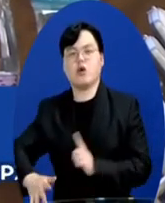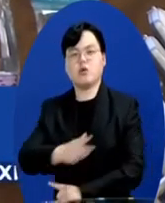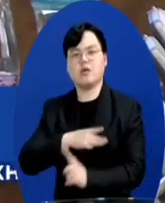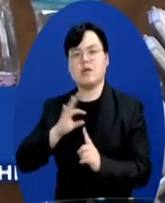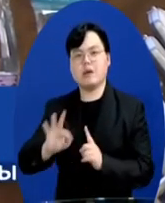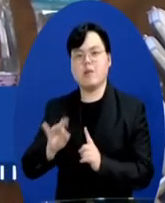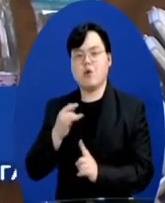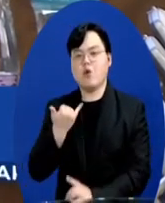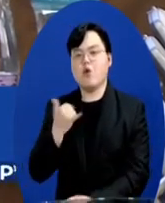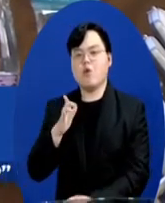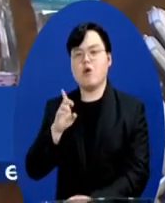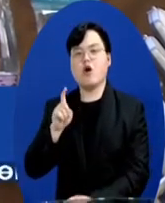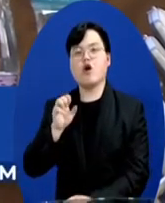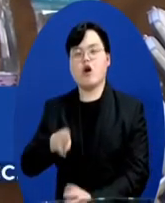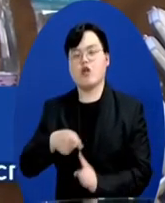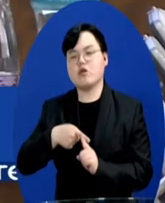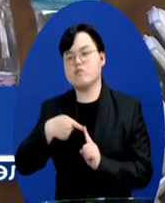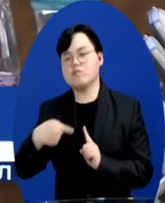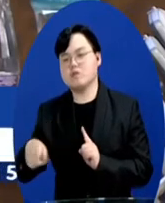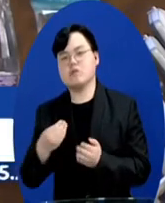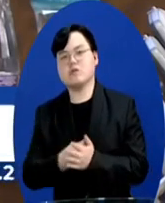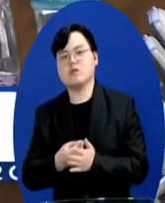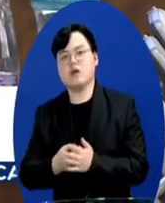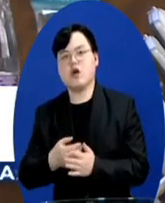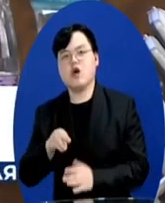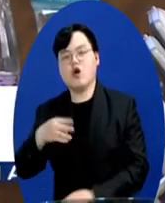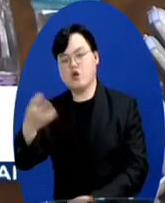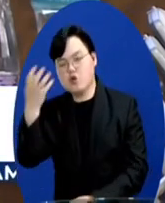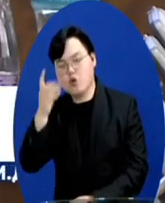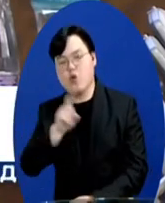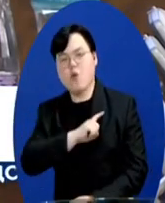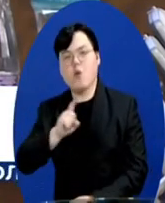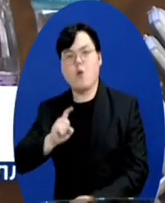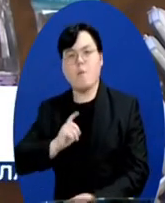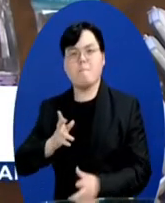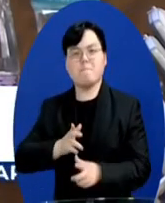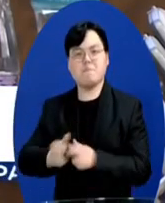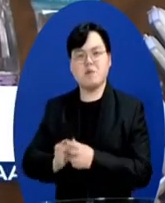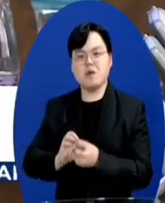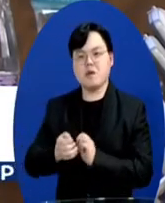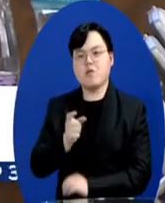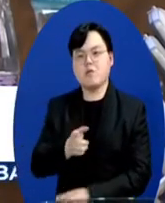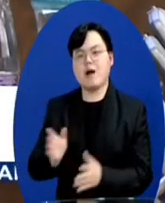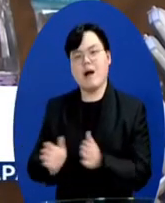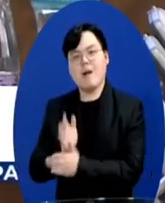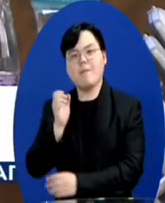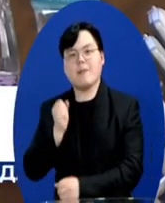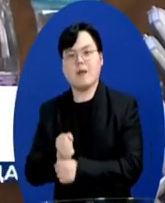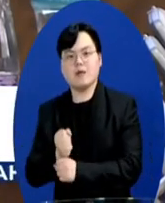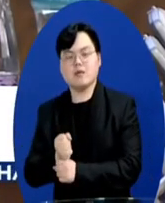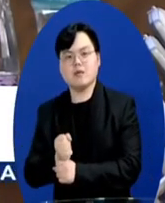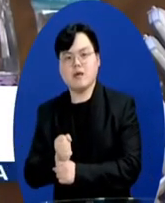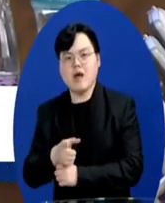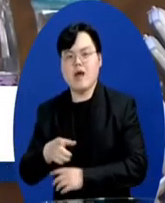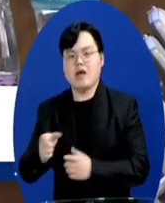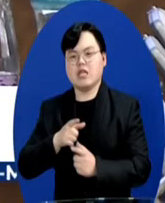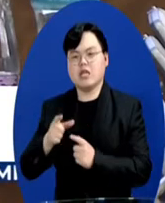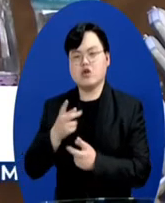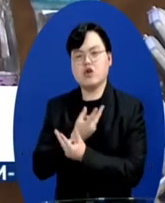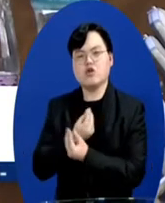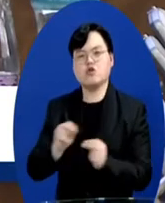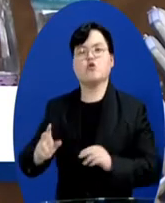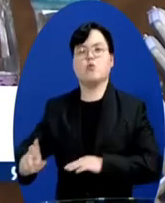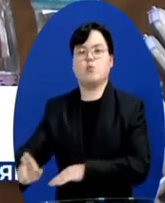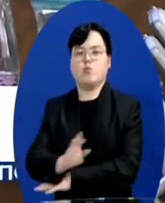хувьд Улаанбаатар хотынхаа ойролцоо манай төр хувийн хэрэгслийн бизнес эрхлэгчид хамтран ажиллах, за тэр сма эдийн засгийн